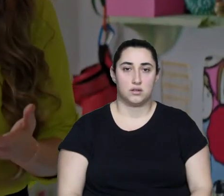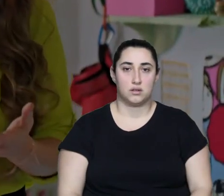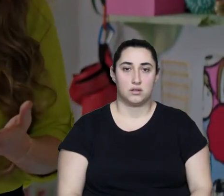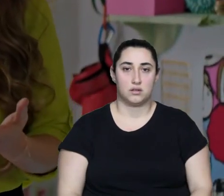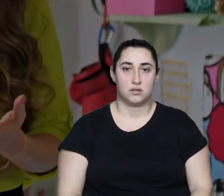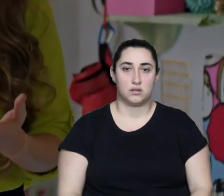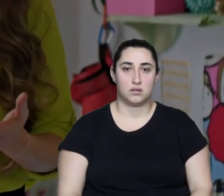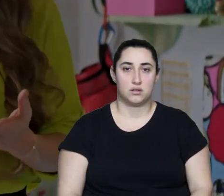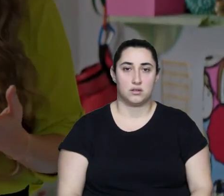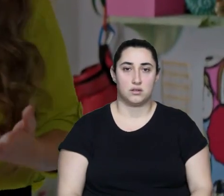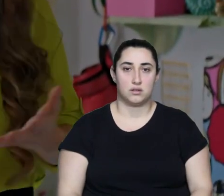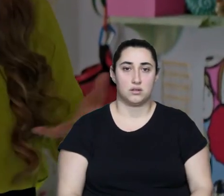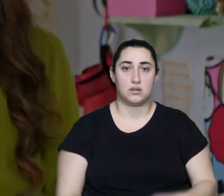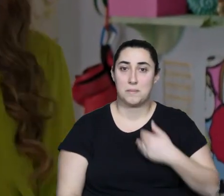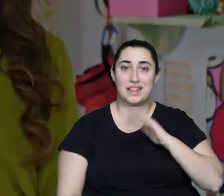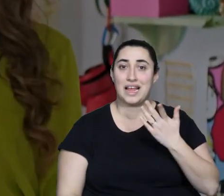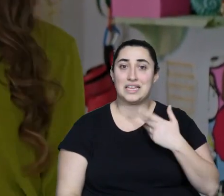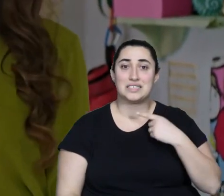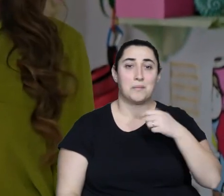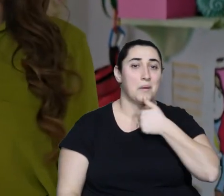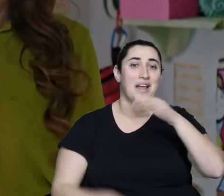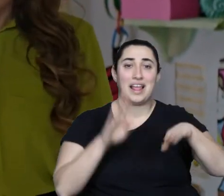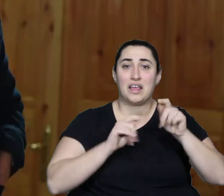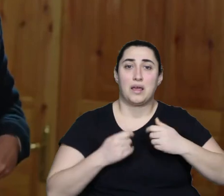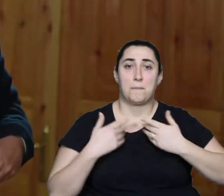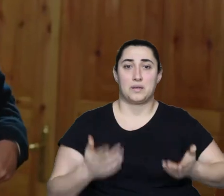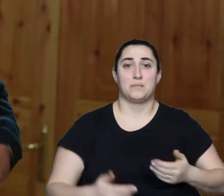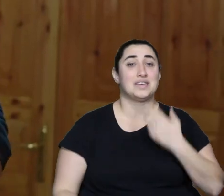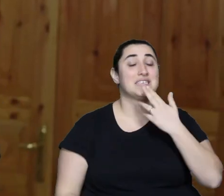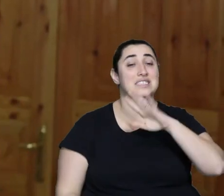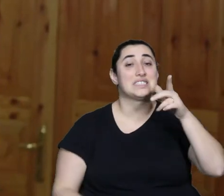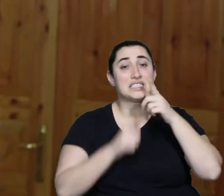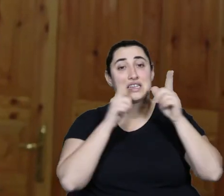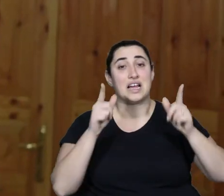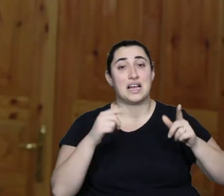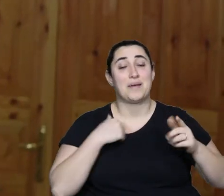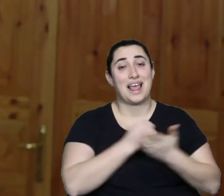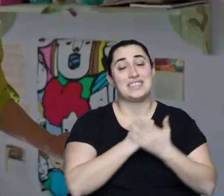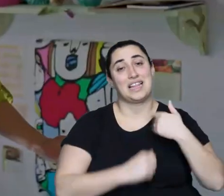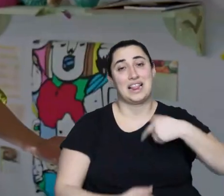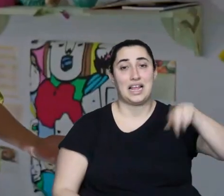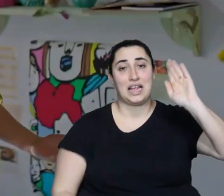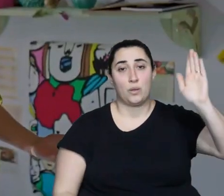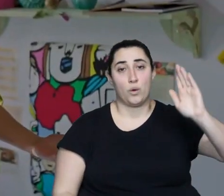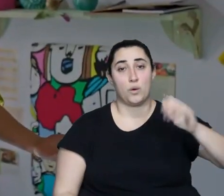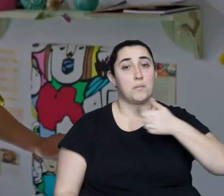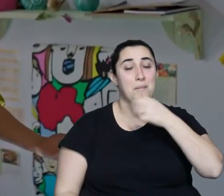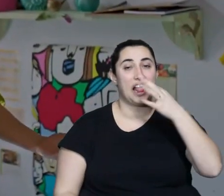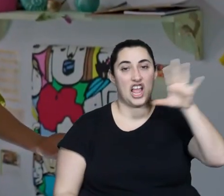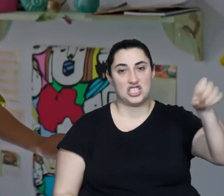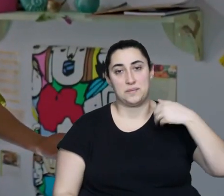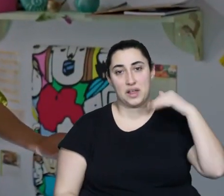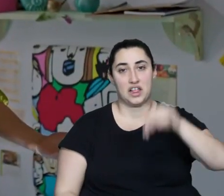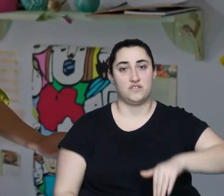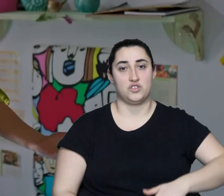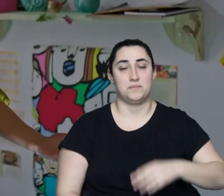Ya. Ya ben nasıl duyulayım babamı ya? Kızlar, ben eczaneye gidiyorum. Babam ilaçlarını